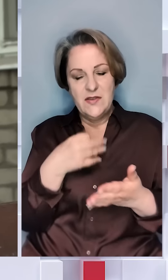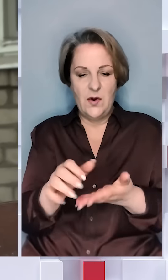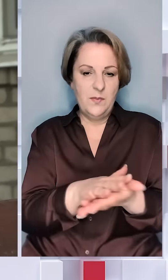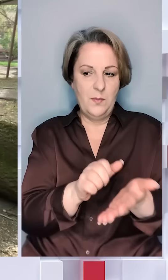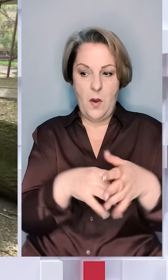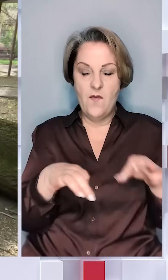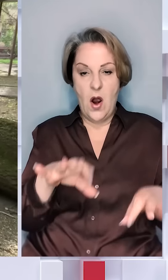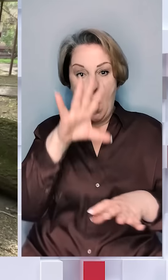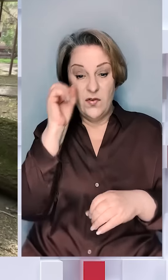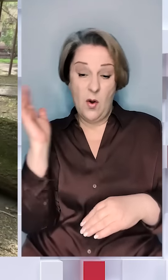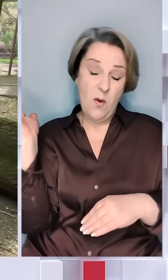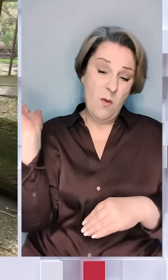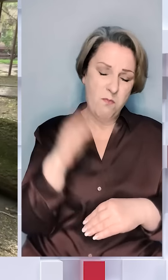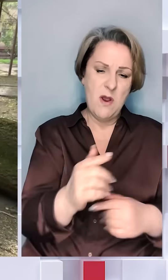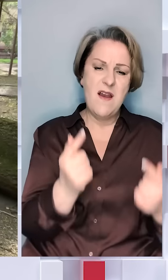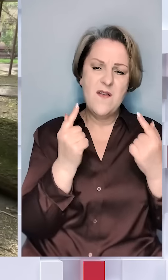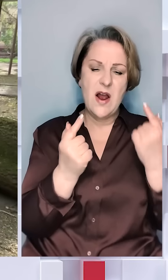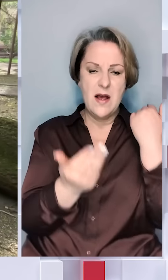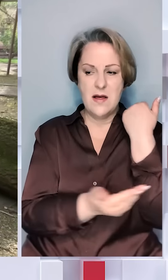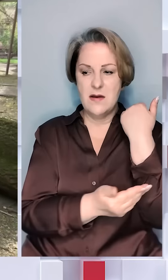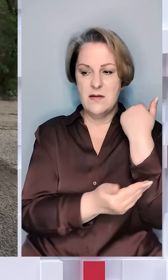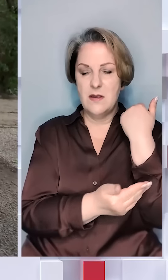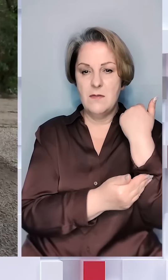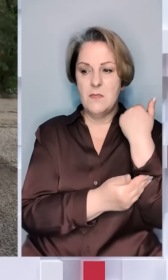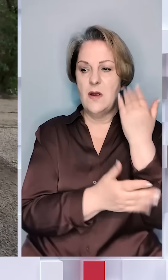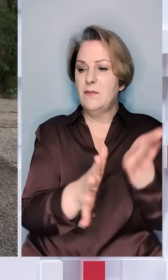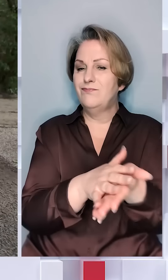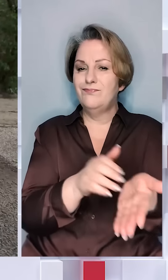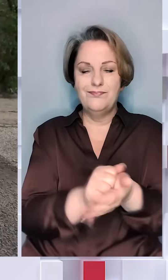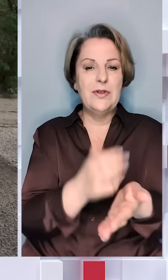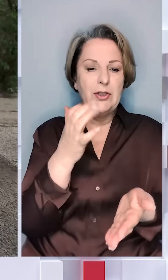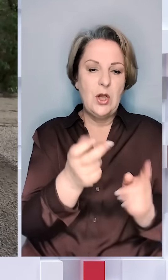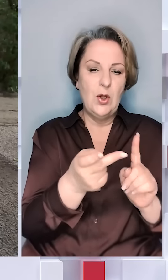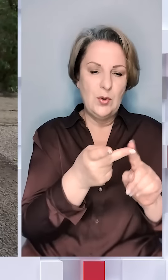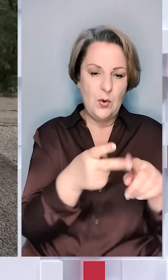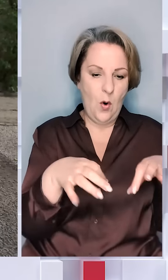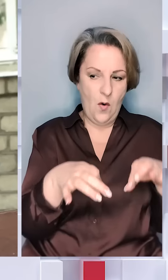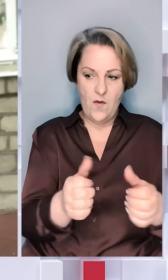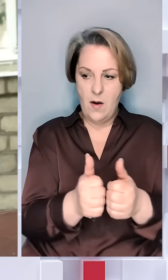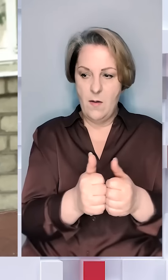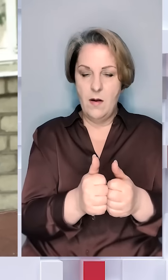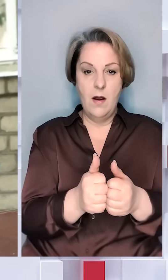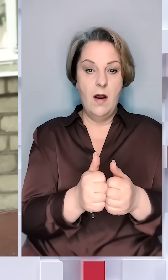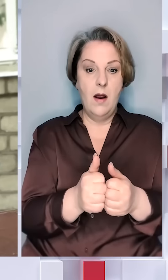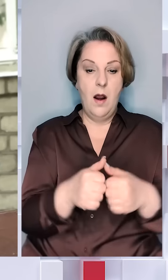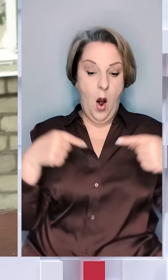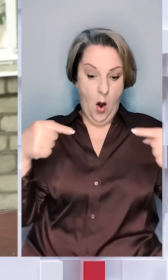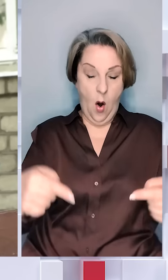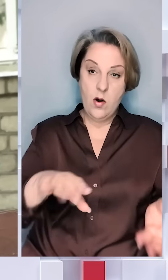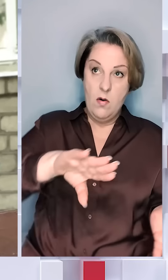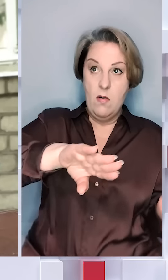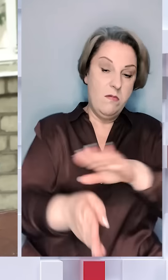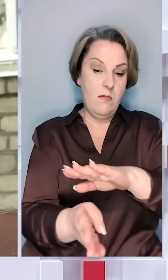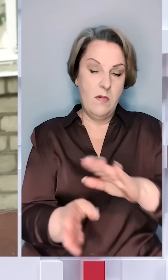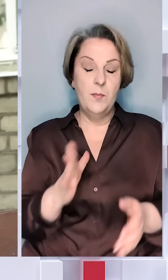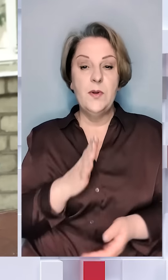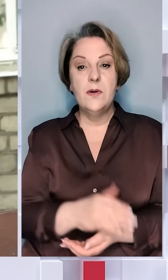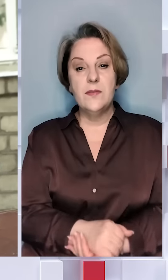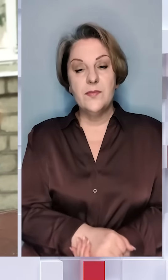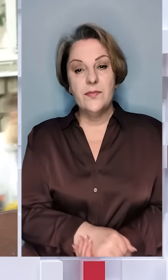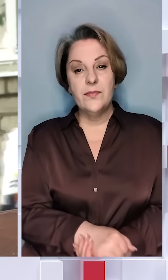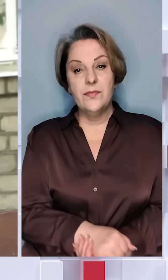побиту машину. Вночі на неї впав величезний тополь. Зачепив ще один легковик поруч. Колеса кверху були, торчали.